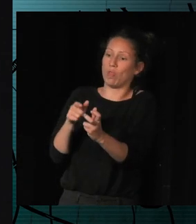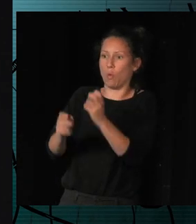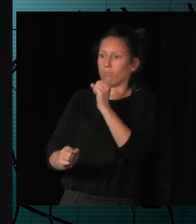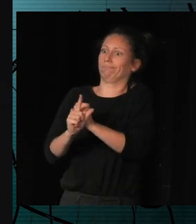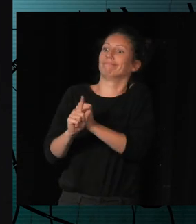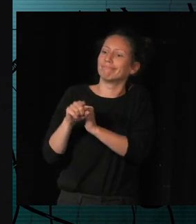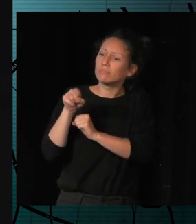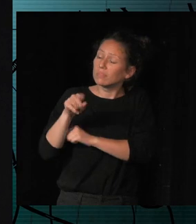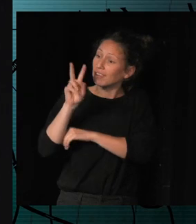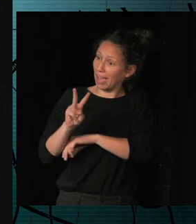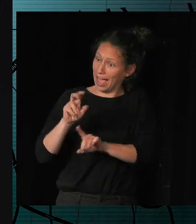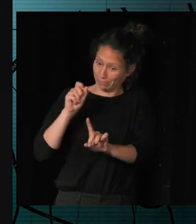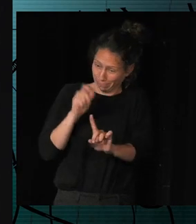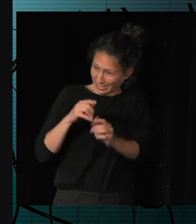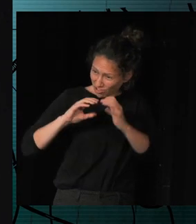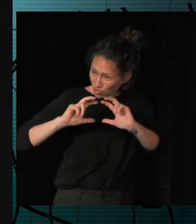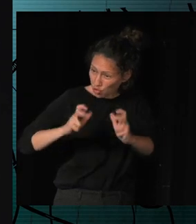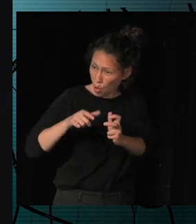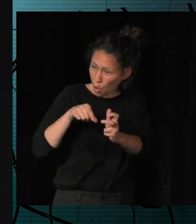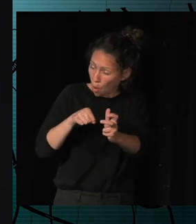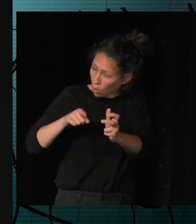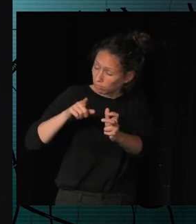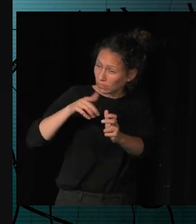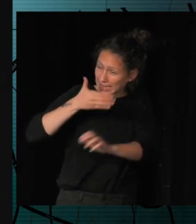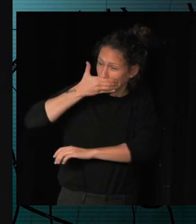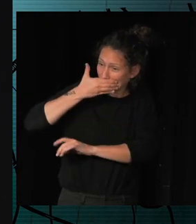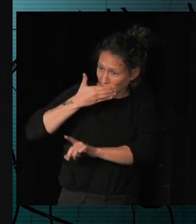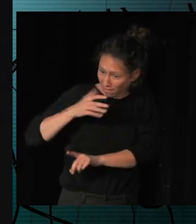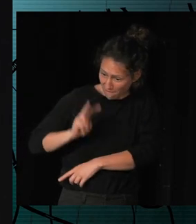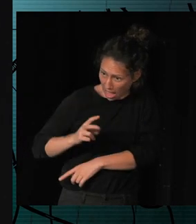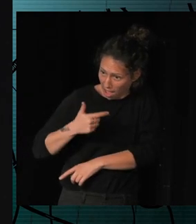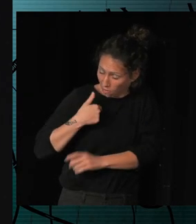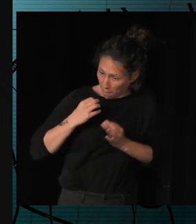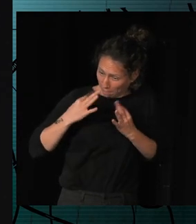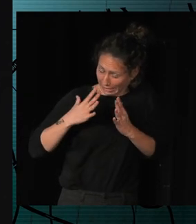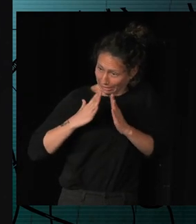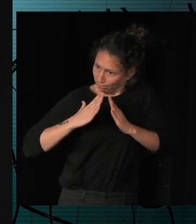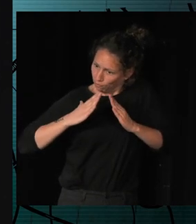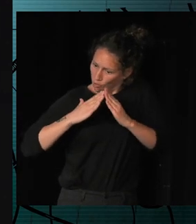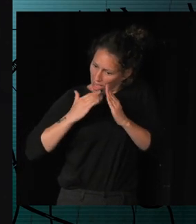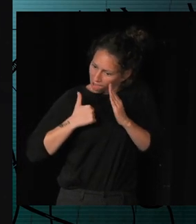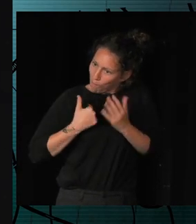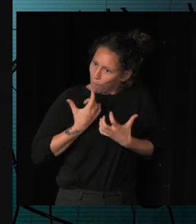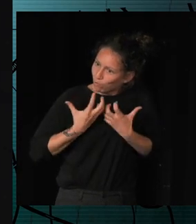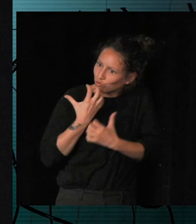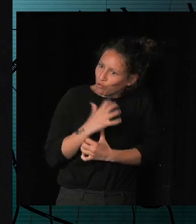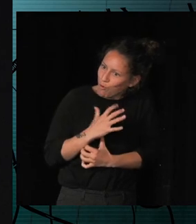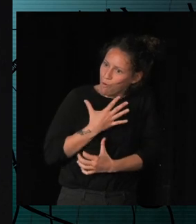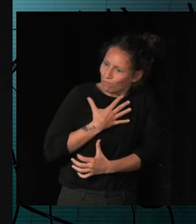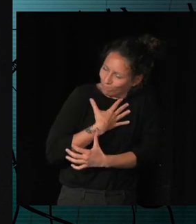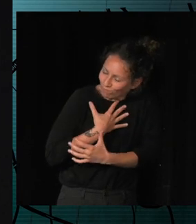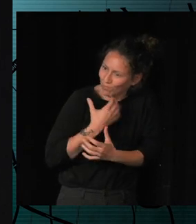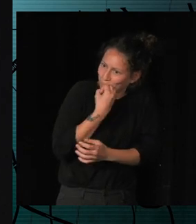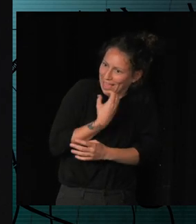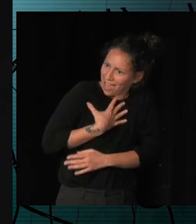maison tu vois c'est ma maison intérieure vraiment c'est ça a été une passion pour moi depuis toujours silentil je m'y sens bien paradoxalement vu le